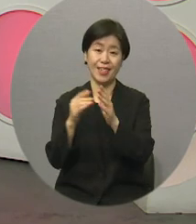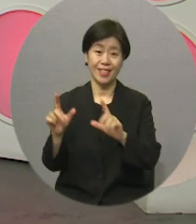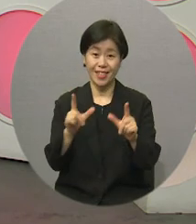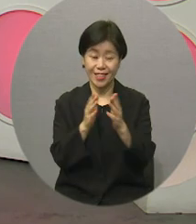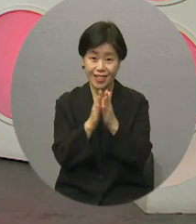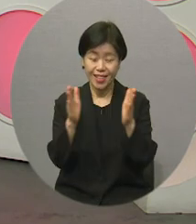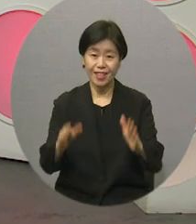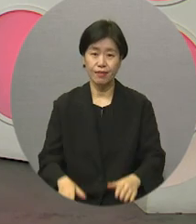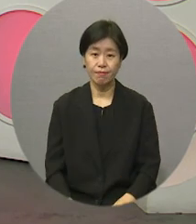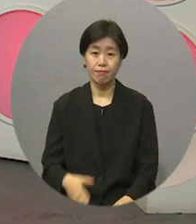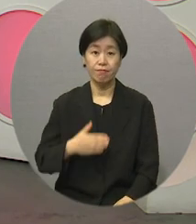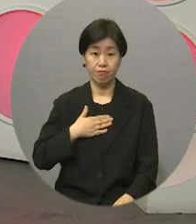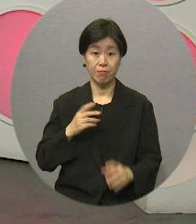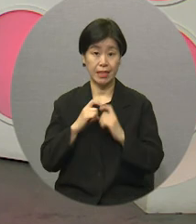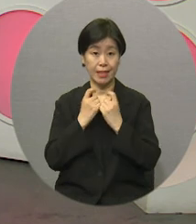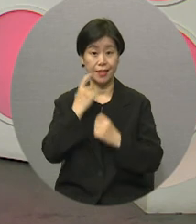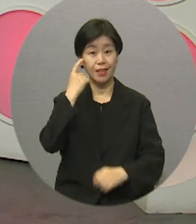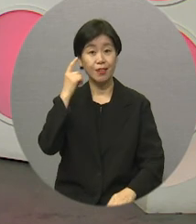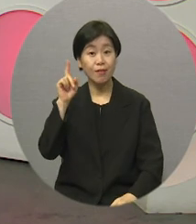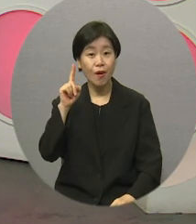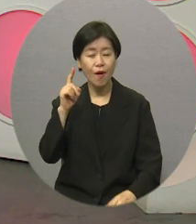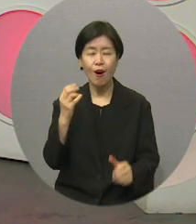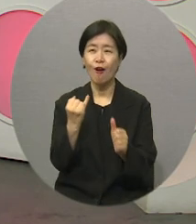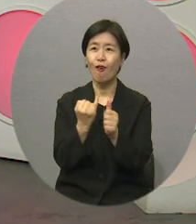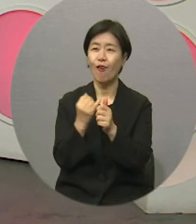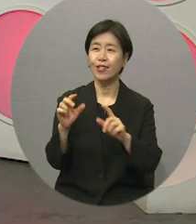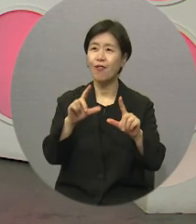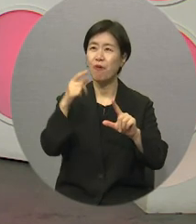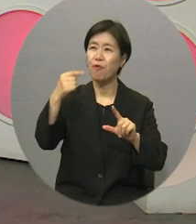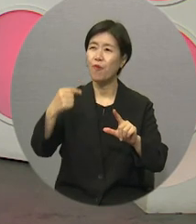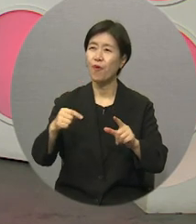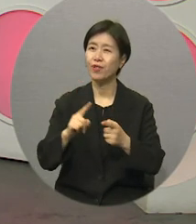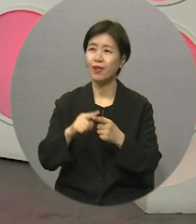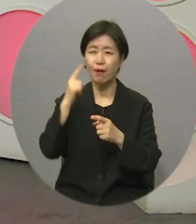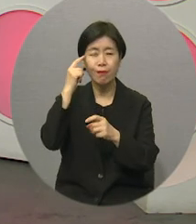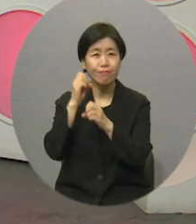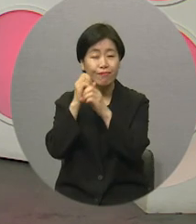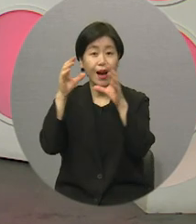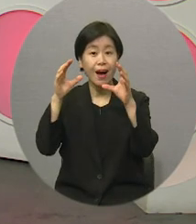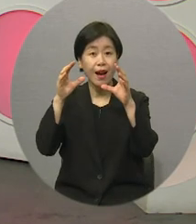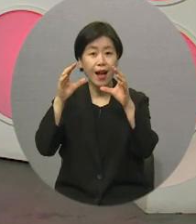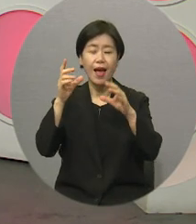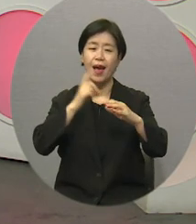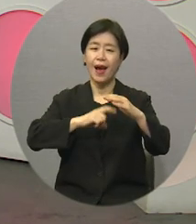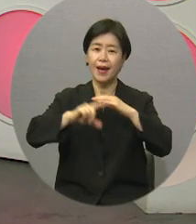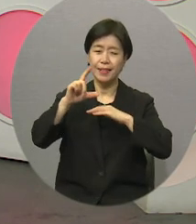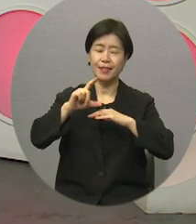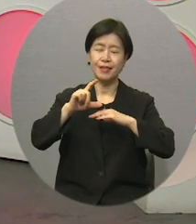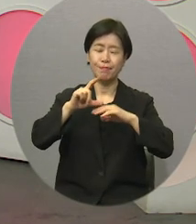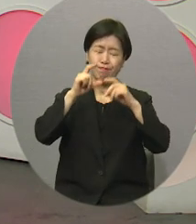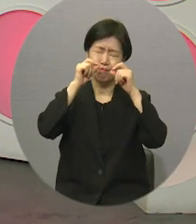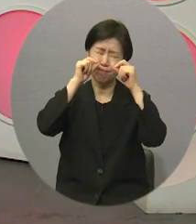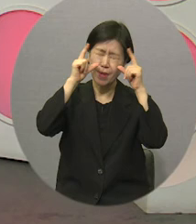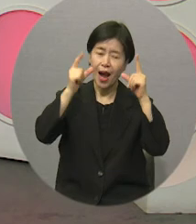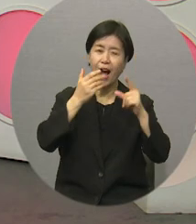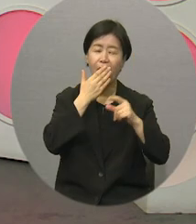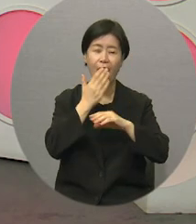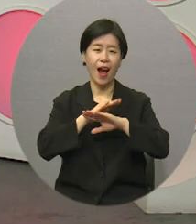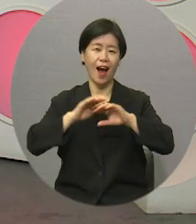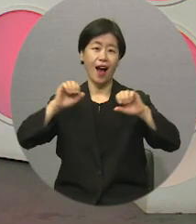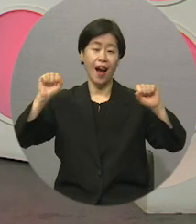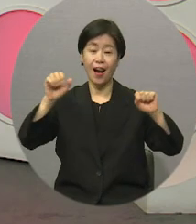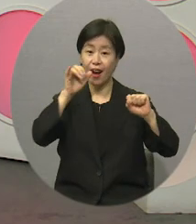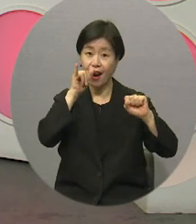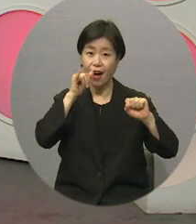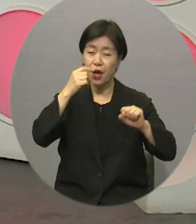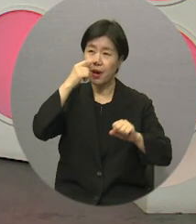제게는 신혼의 환상이 있었는데 아침이면 기지개를 쭉 켜며 따뜻한 햇살을 맞고 커피 향으로